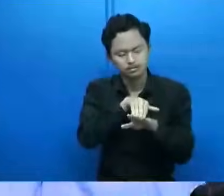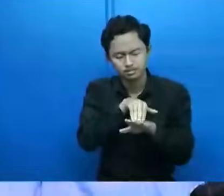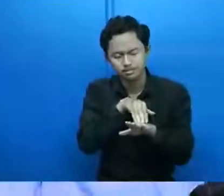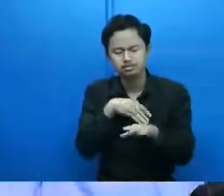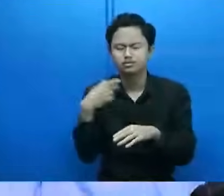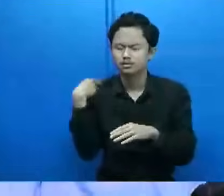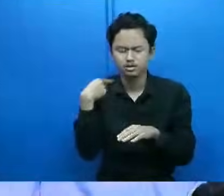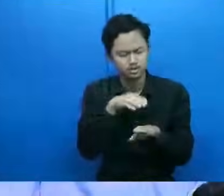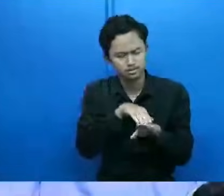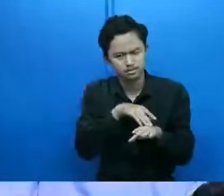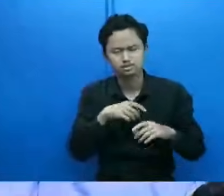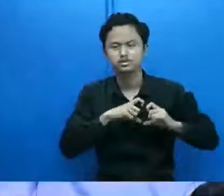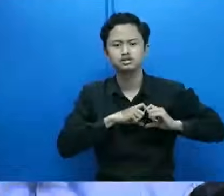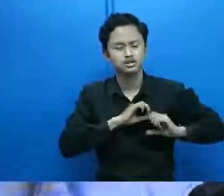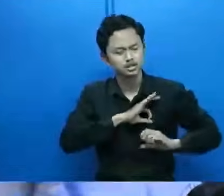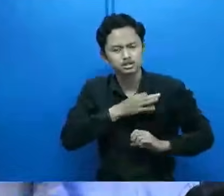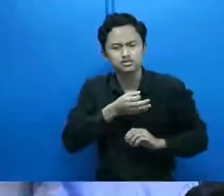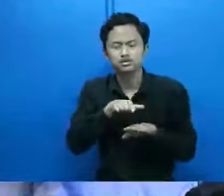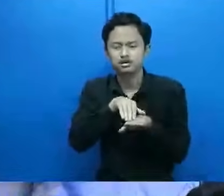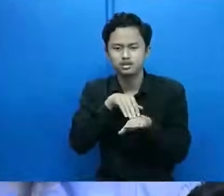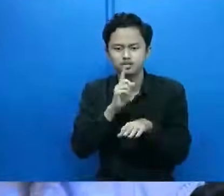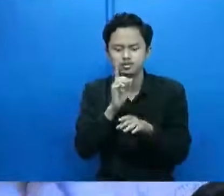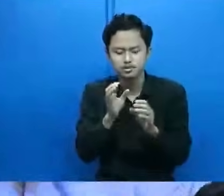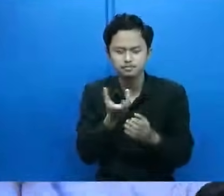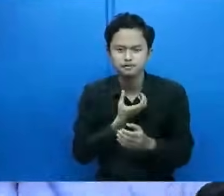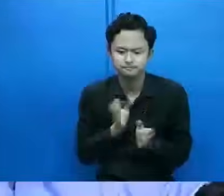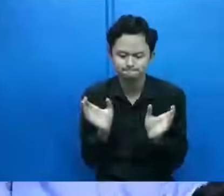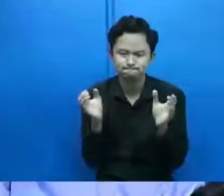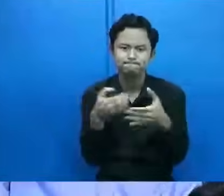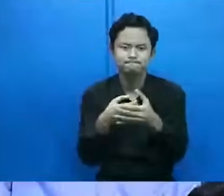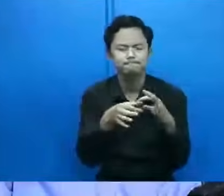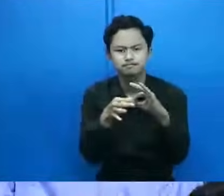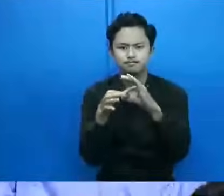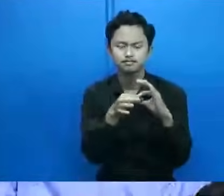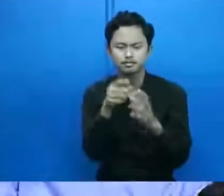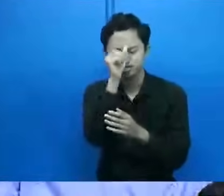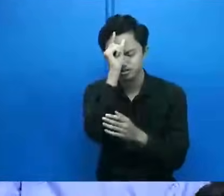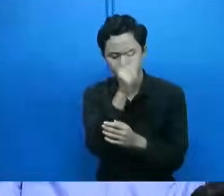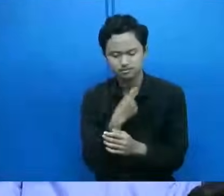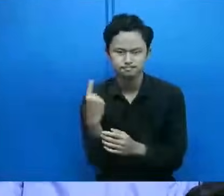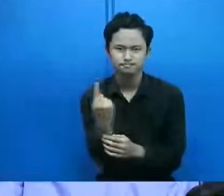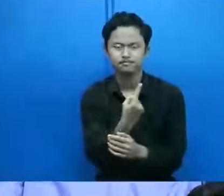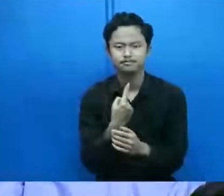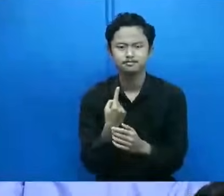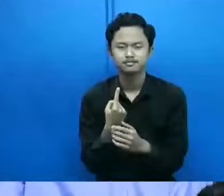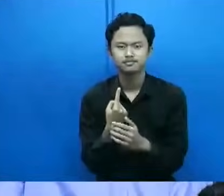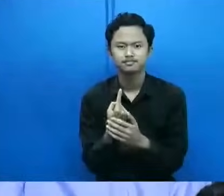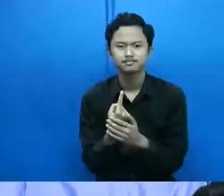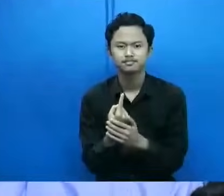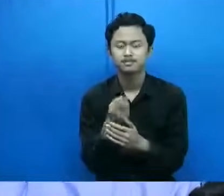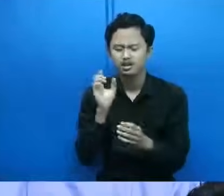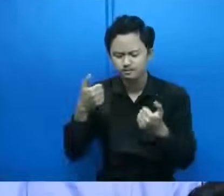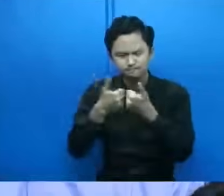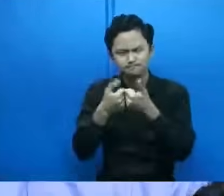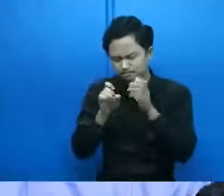Allah. Lembutkan jiwa-jiwa mereka untuk menguatkan persatuan di antara para ulama ya Allah. Ustaz-ustaz kami ya Allah. Ya Allah jauhkan kami dari